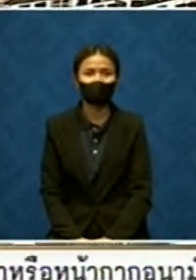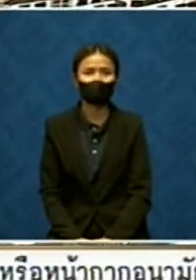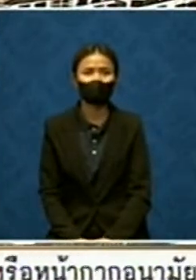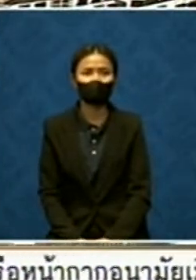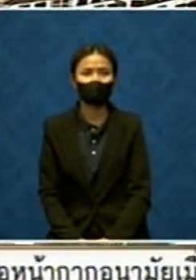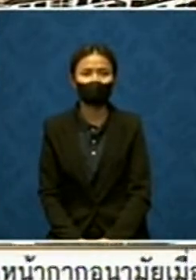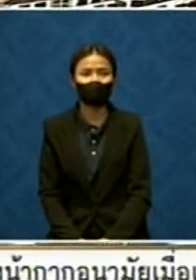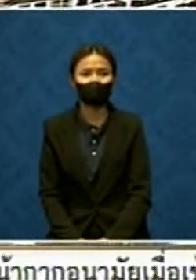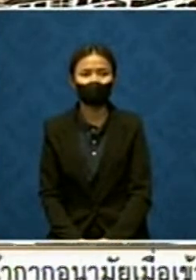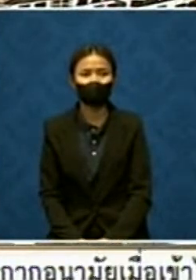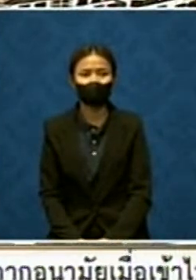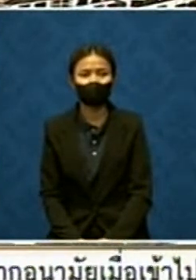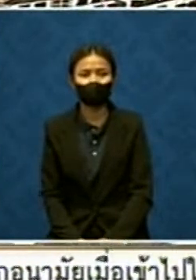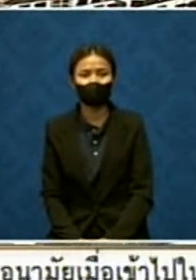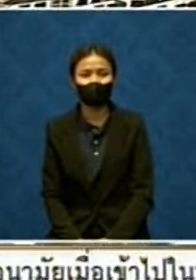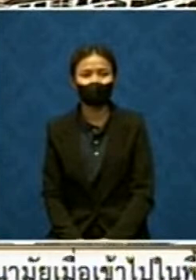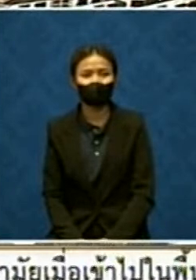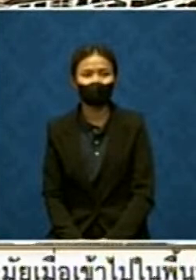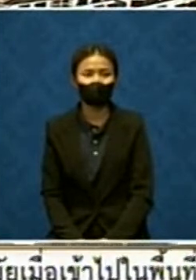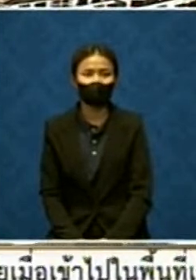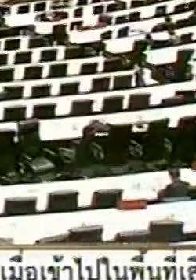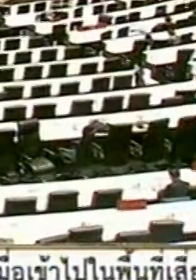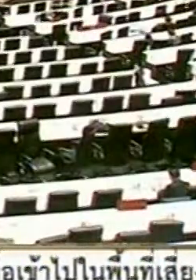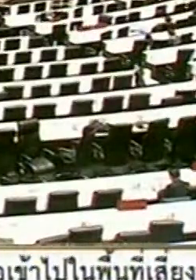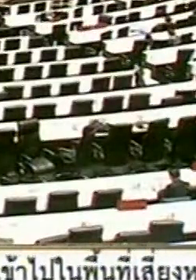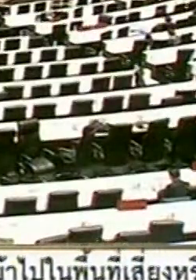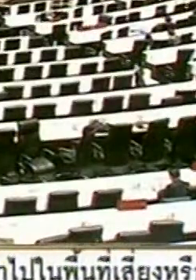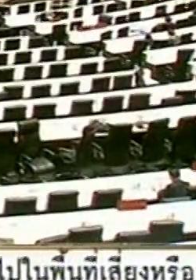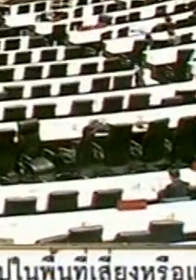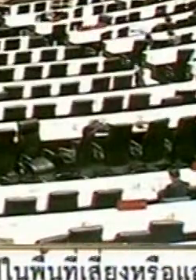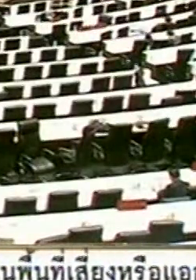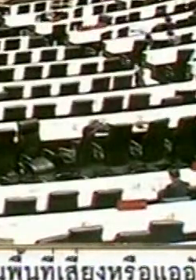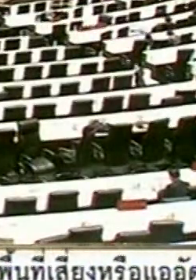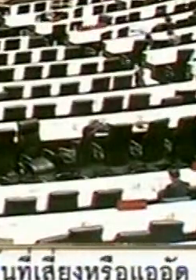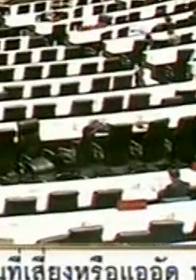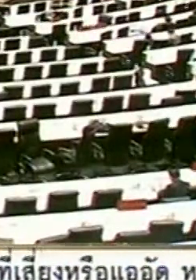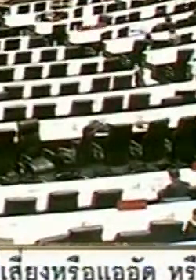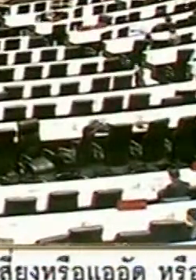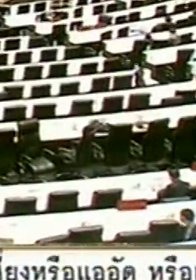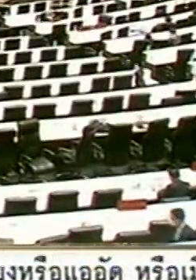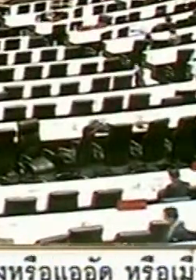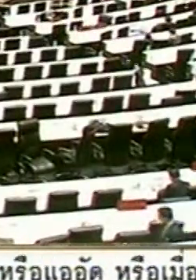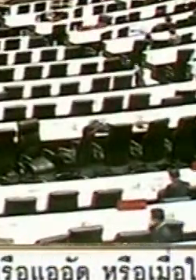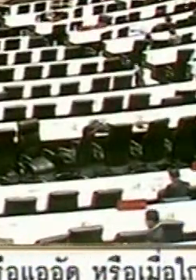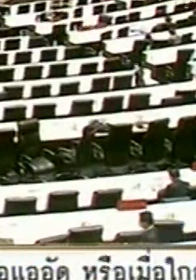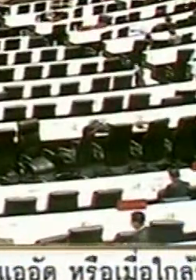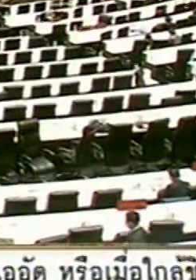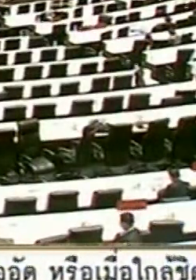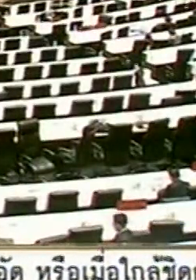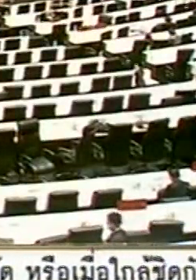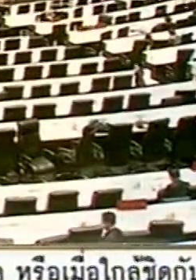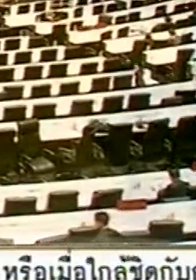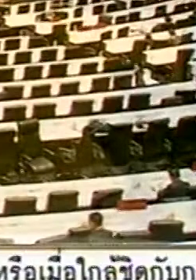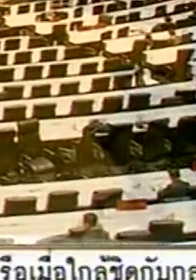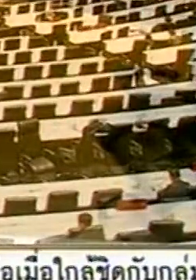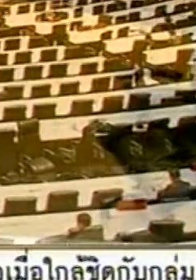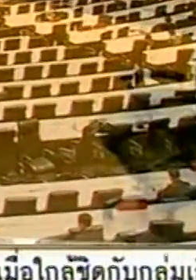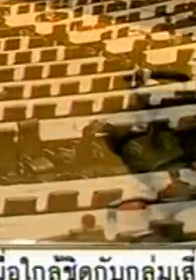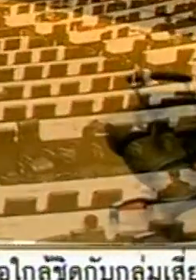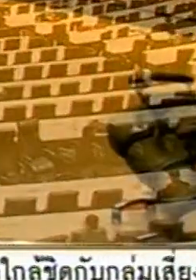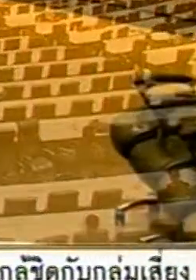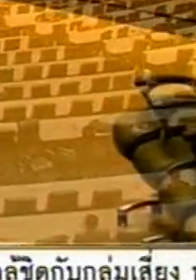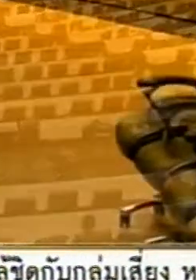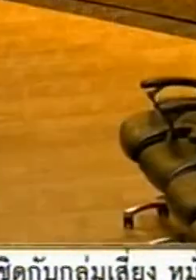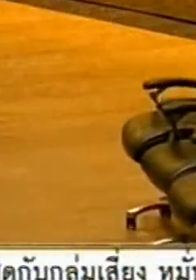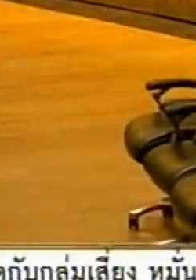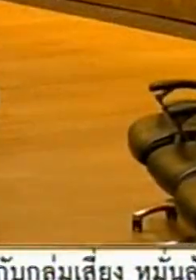าจะเป็นคนสำคัญในประวัติศาสตร์คนหนึ่งที่โดนอภิปรายไม่วางใจอ่ะคือพรรคเล็กก็ไม่เอา ครับ ธรรมนัสก็ไม่เอาอันเนี้ย